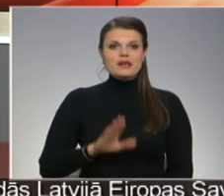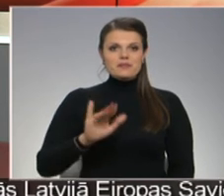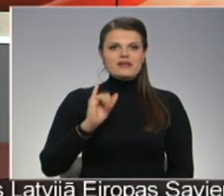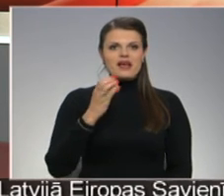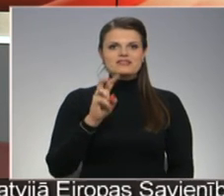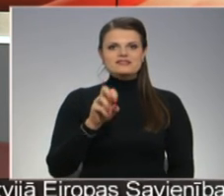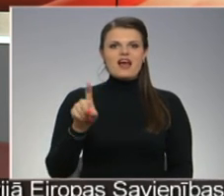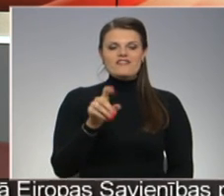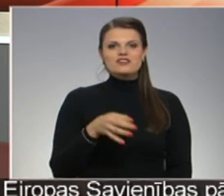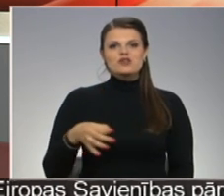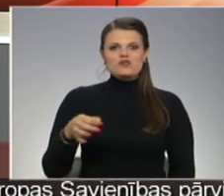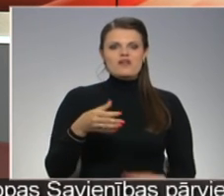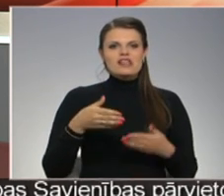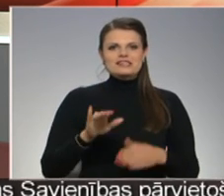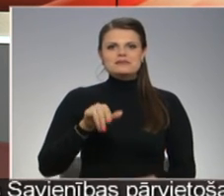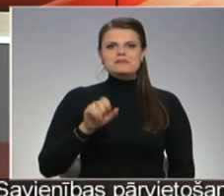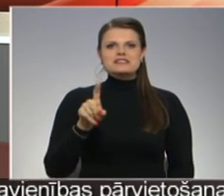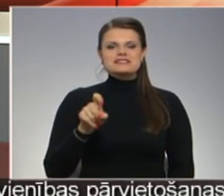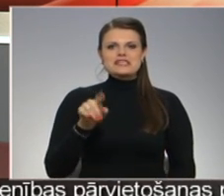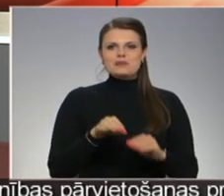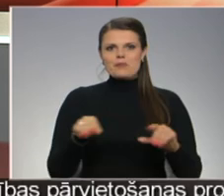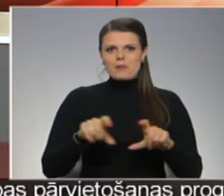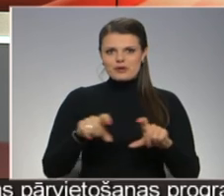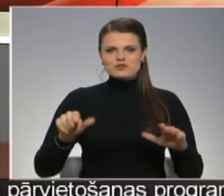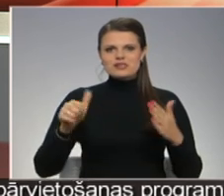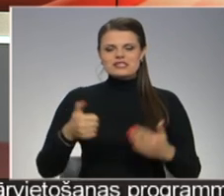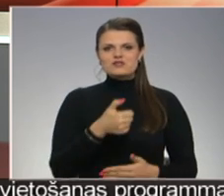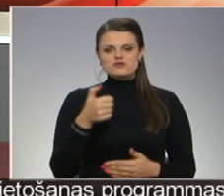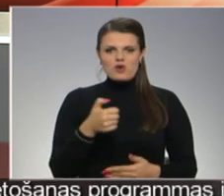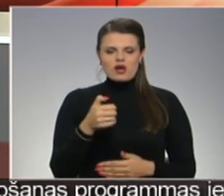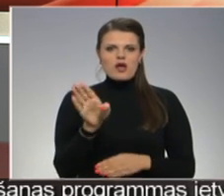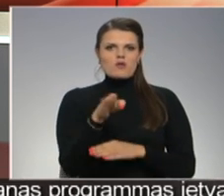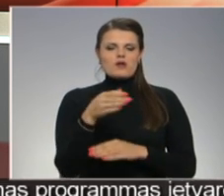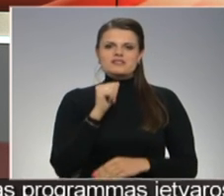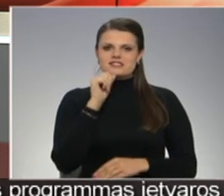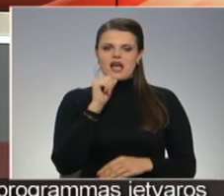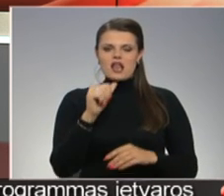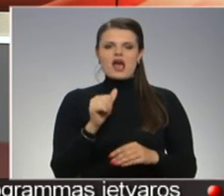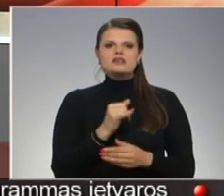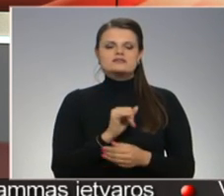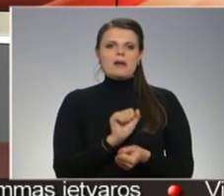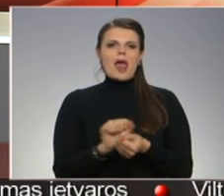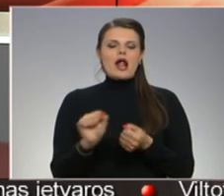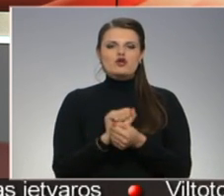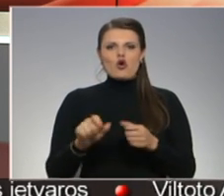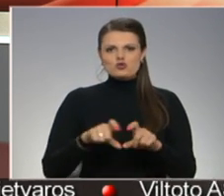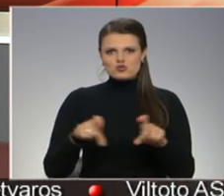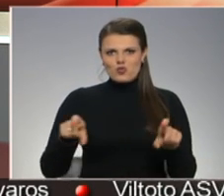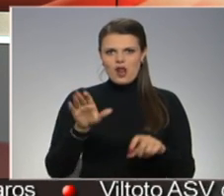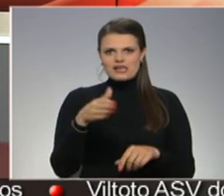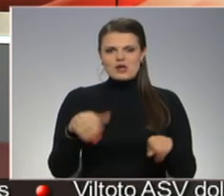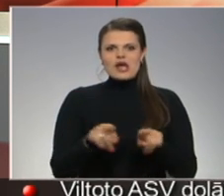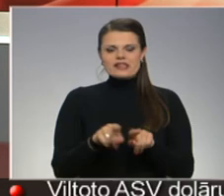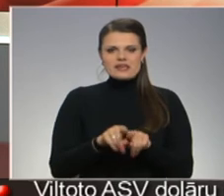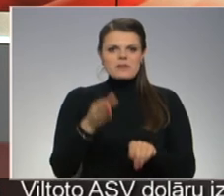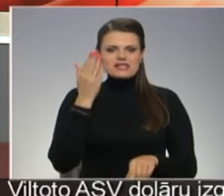Pie Iecavas novada dzimtmisas pamatskolas jau 6. Gadu plīvo zaļais ekoskolas karogs, un tikpat sena ir arī koku dienas tradīcija.